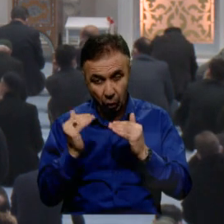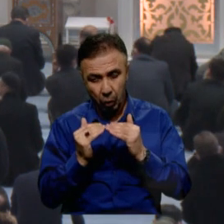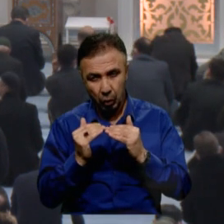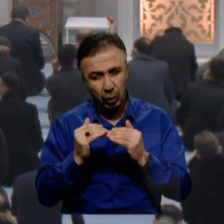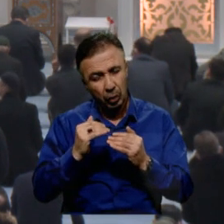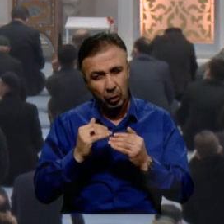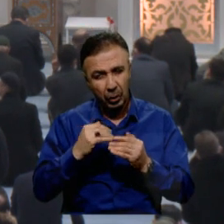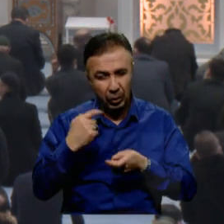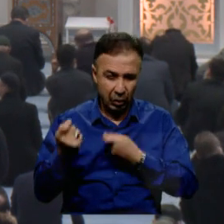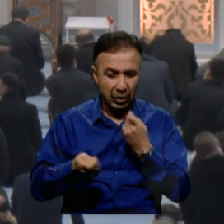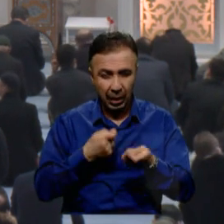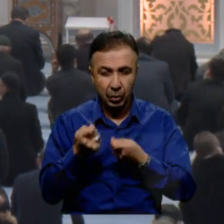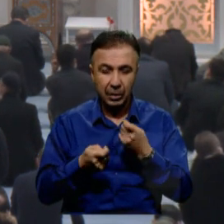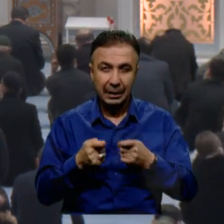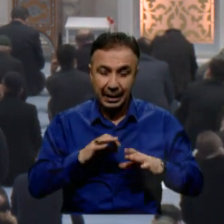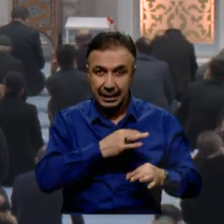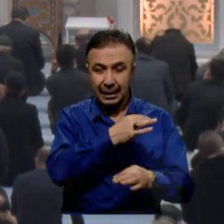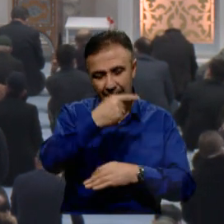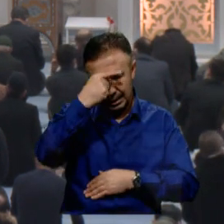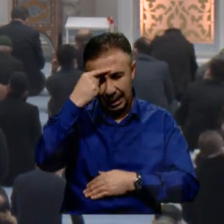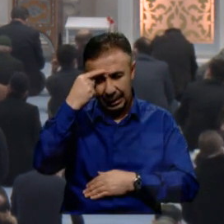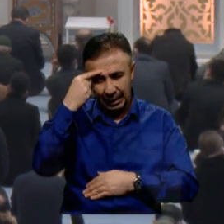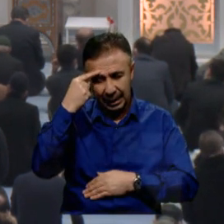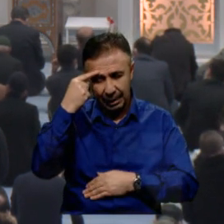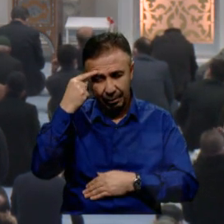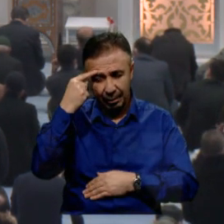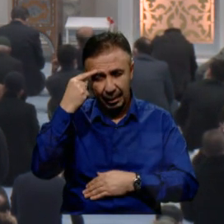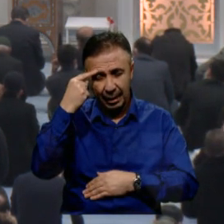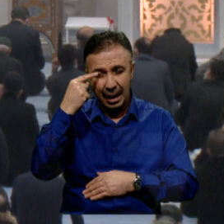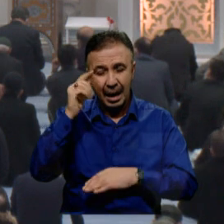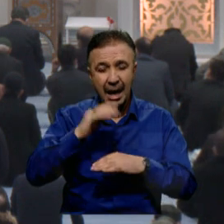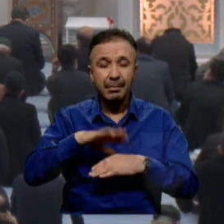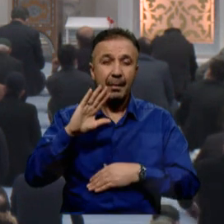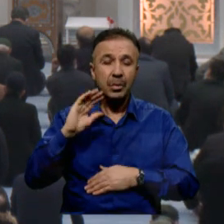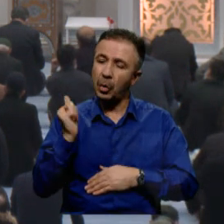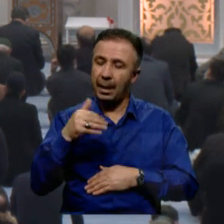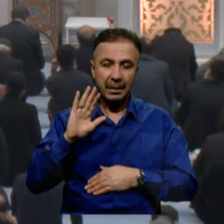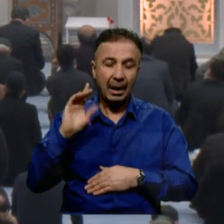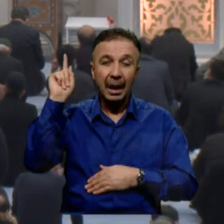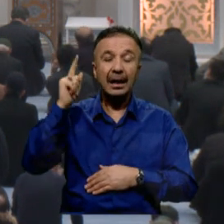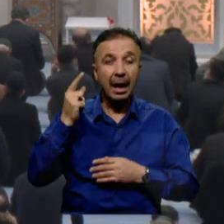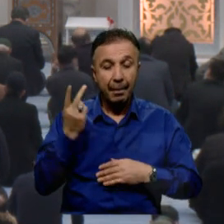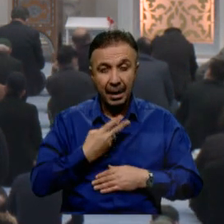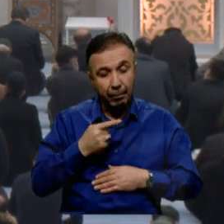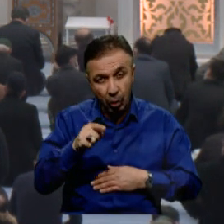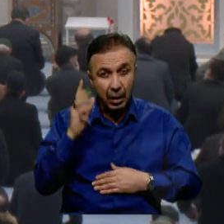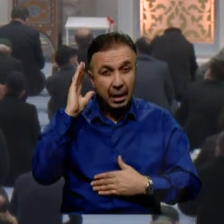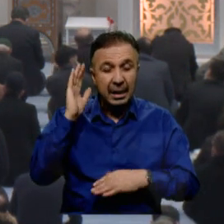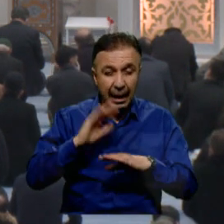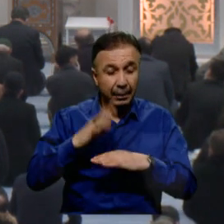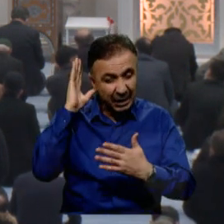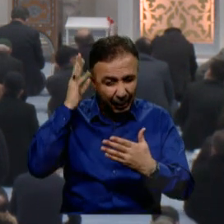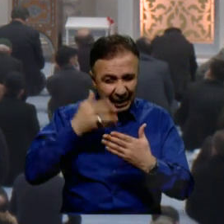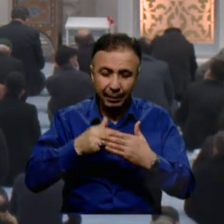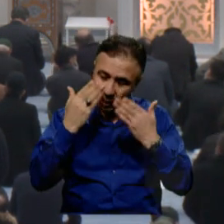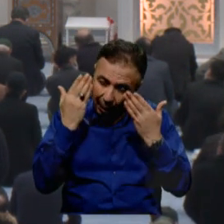ediyorsak, insanların takdir edip etmemesi önemli değil. Allah benim bu ibadetimi kabul ediyor mu? Allah